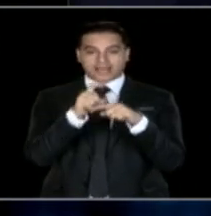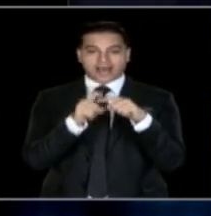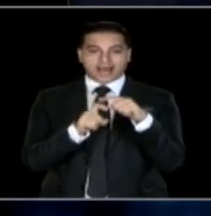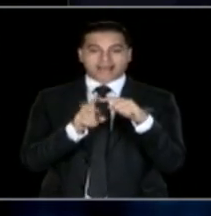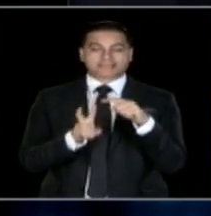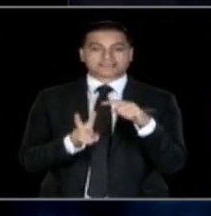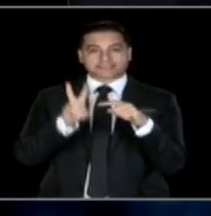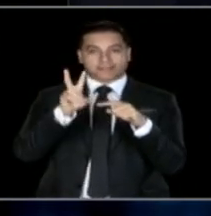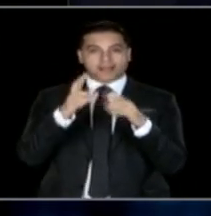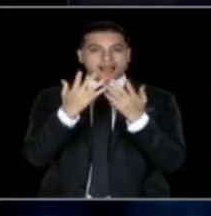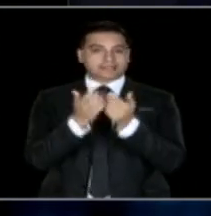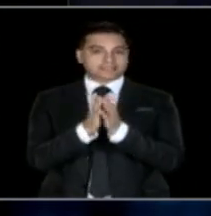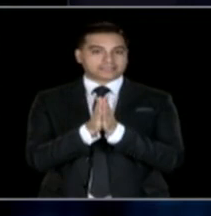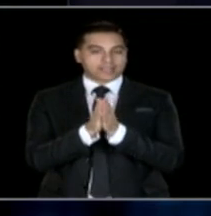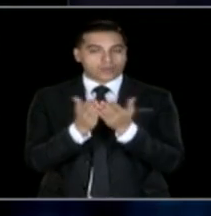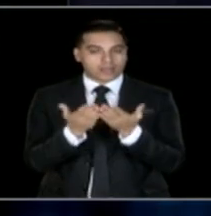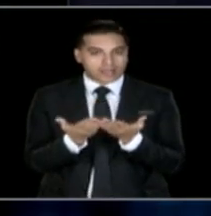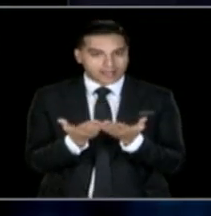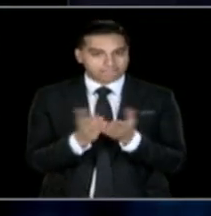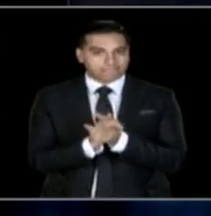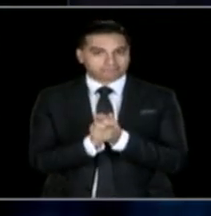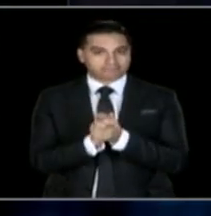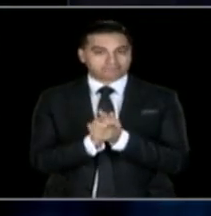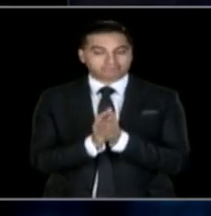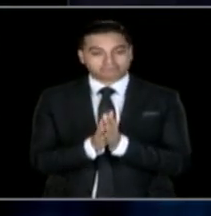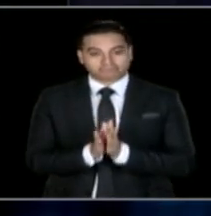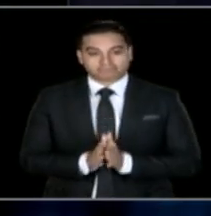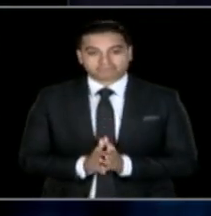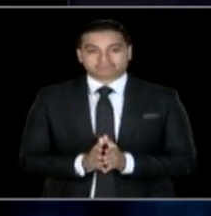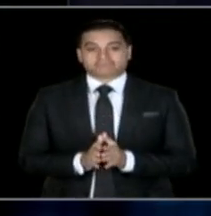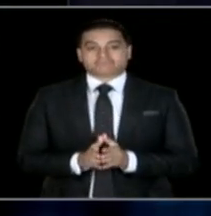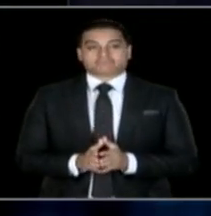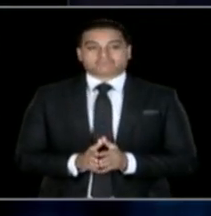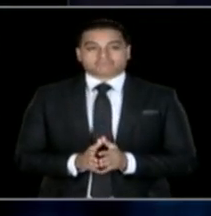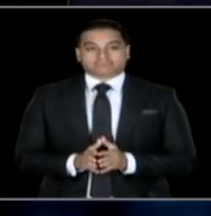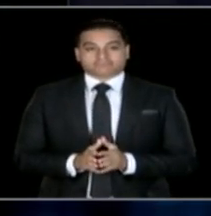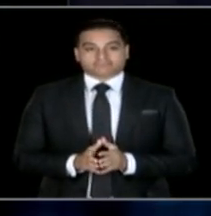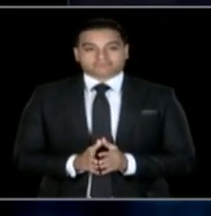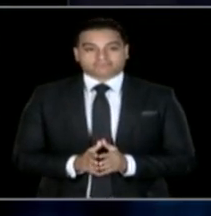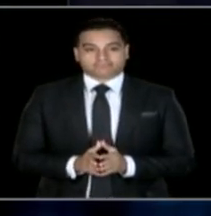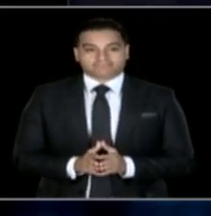في 35 على 7 يساوي كام؟